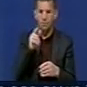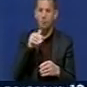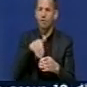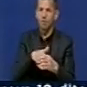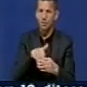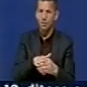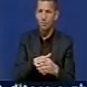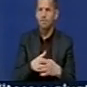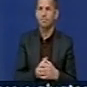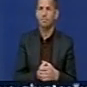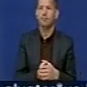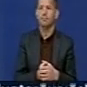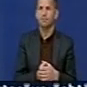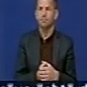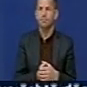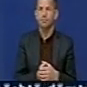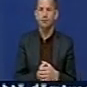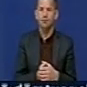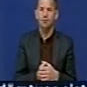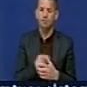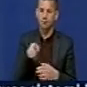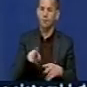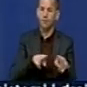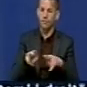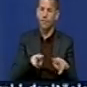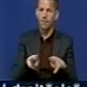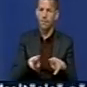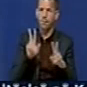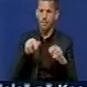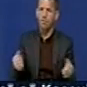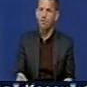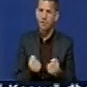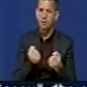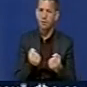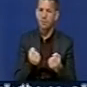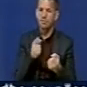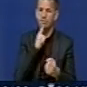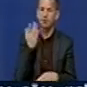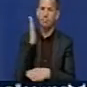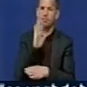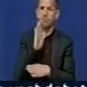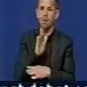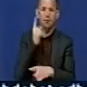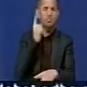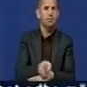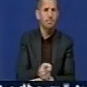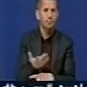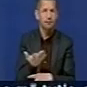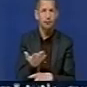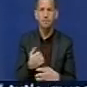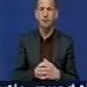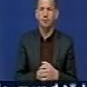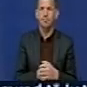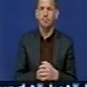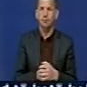prap se kjo është një sfidë që deputetëve ju ka imponu. Ku them ju